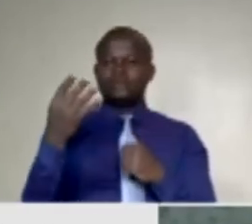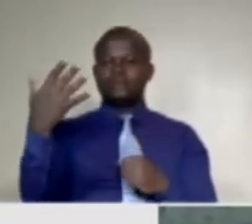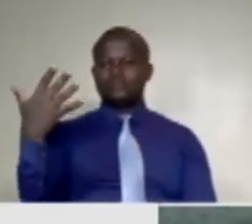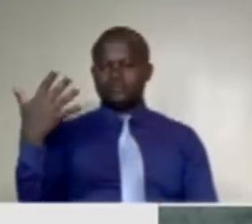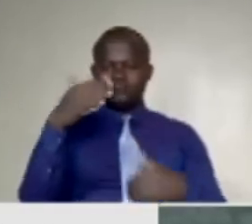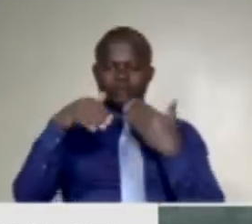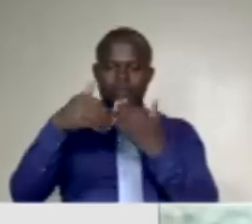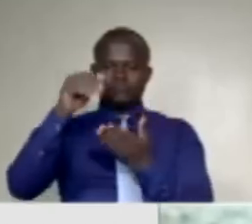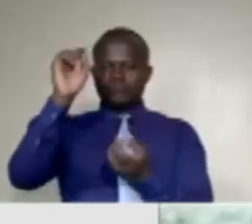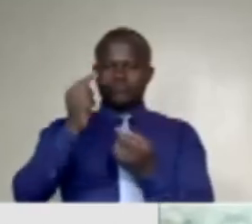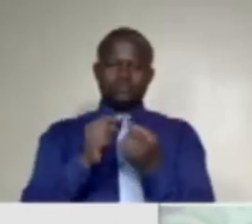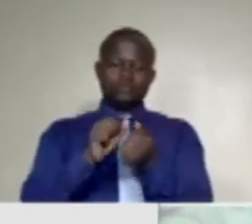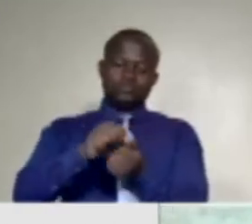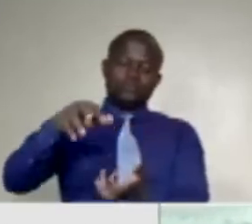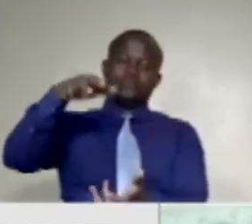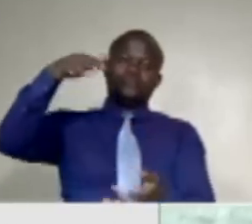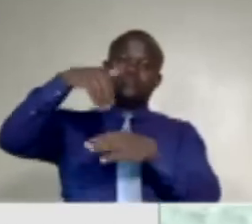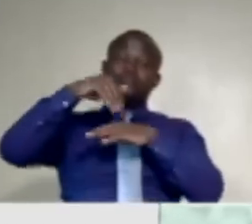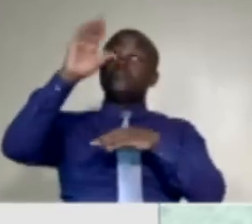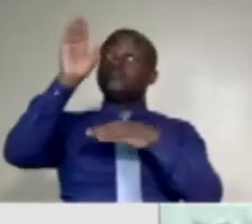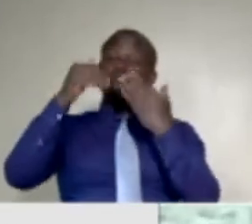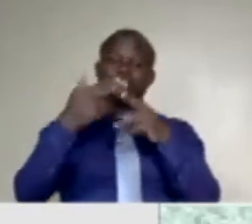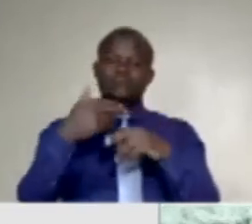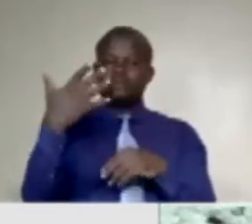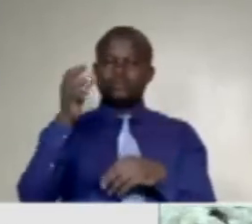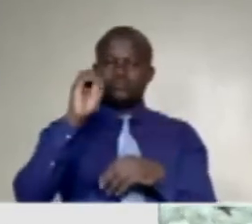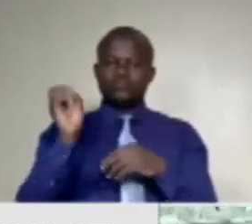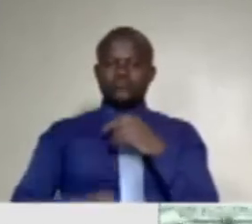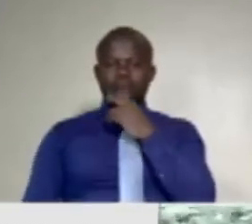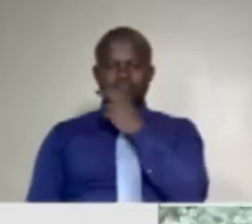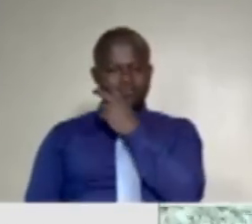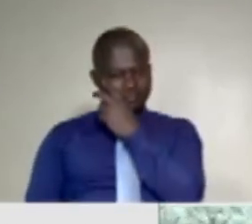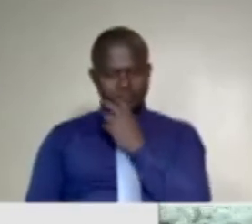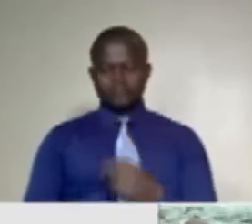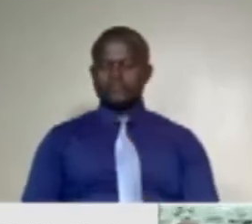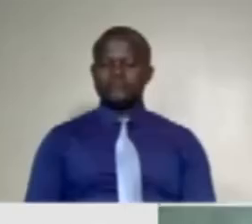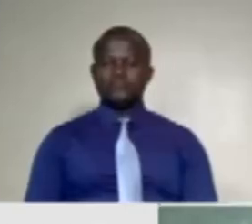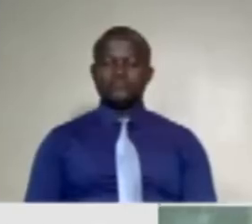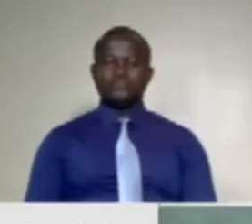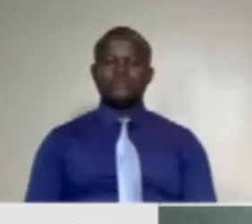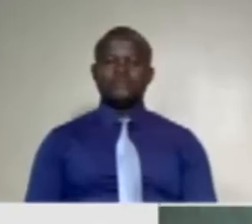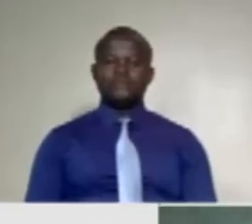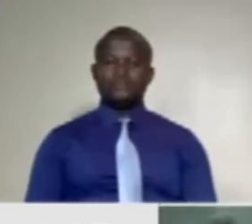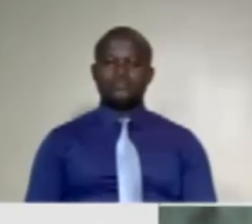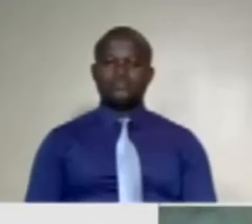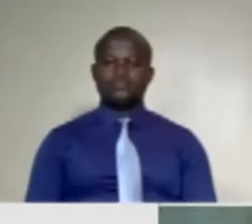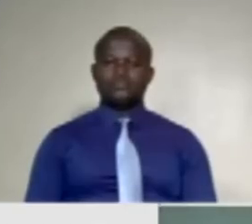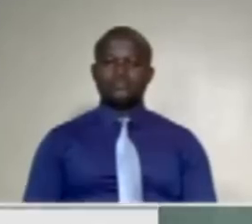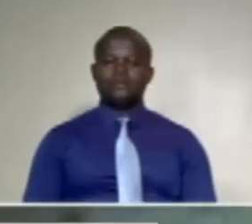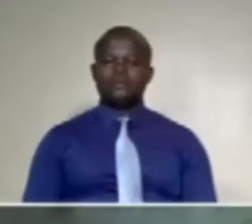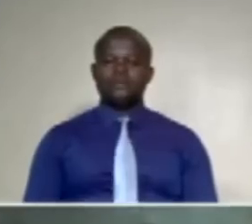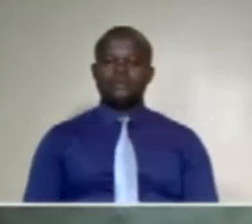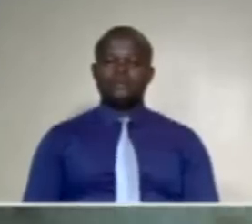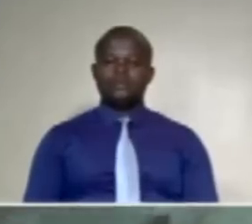945,000,000 zikaba zigabanya kandi ibyuka byoherezwa mu kirere ku kigero cya 50%. Nkusi Imakire, Televiziyo y'u Rwanda mu karere